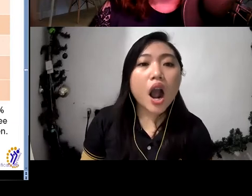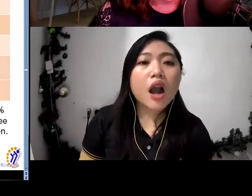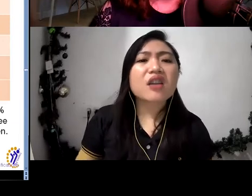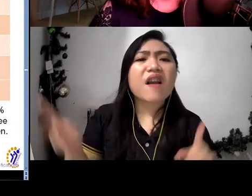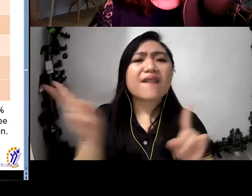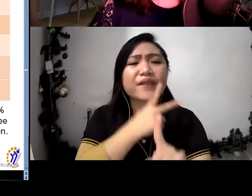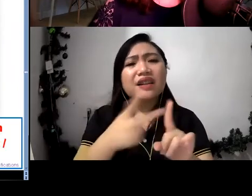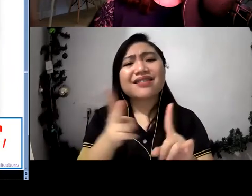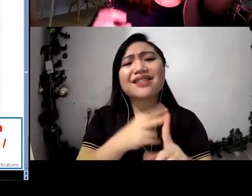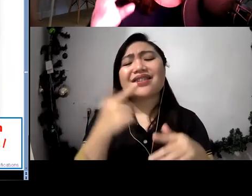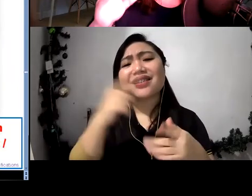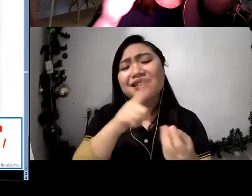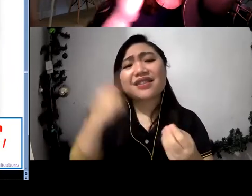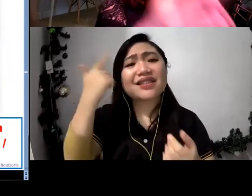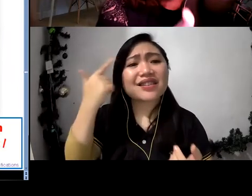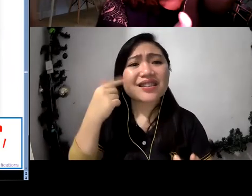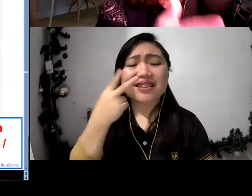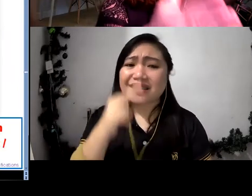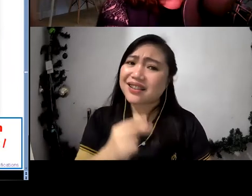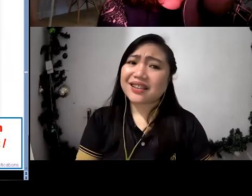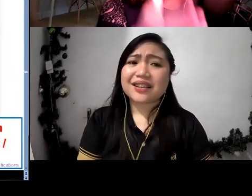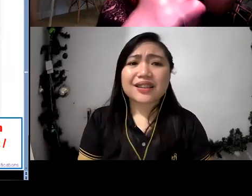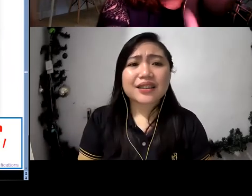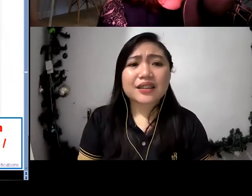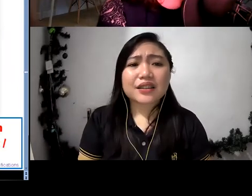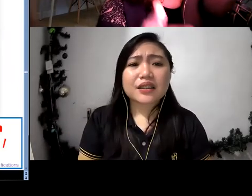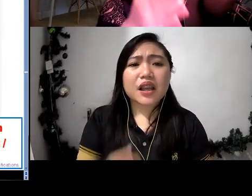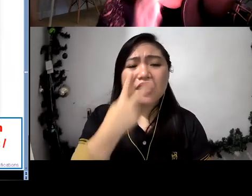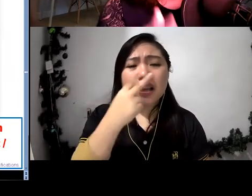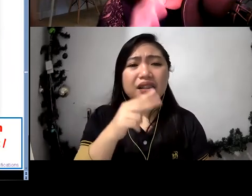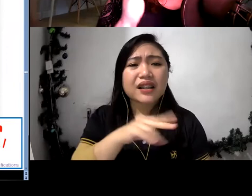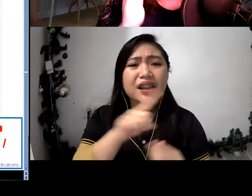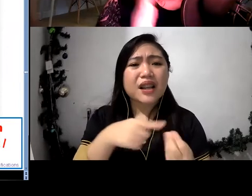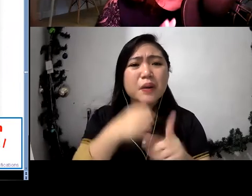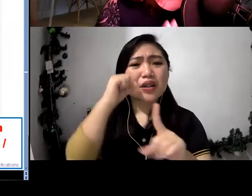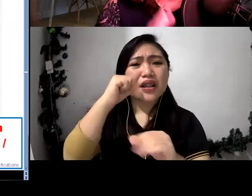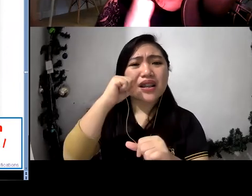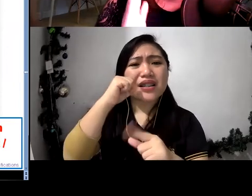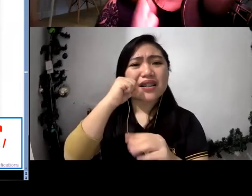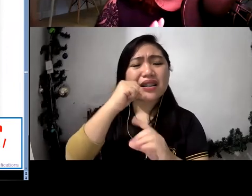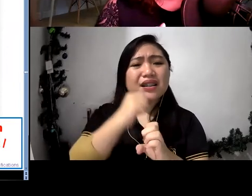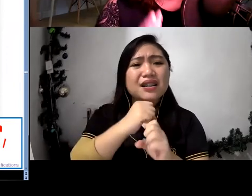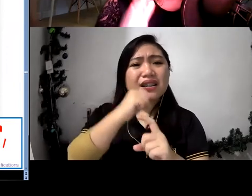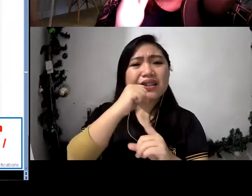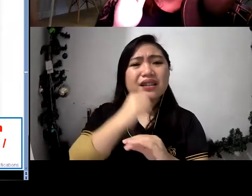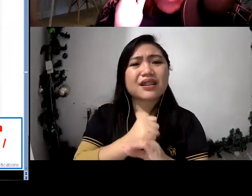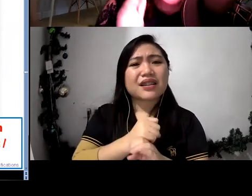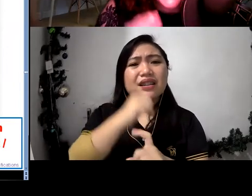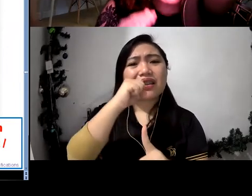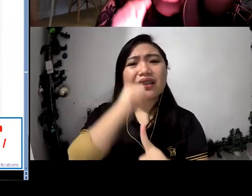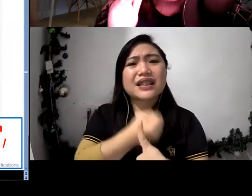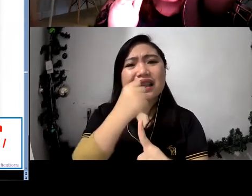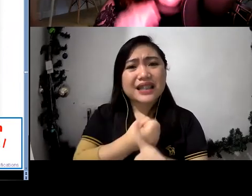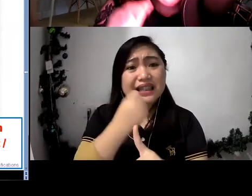Nakakalungkot po, no. Marami din lumabas sa statistic kung paano naging vulnerable ang mga babae at mga